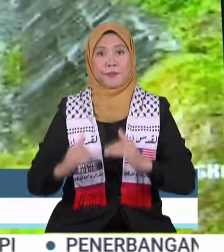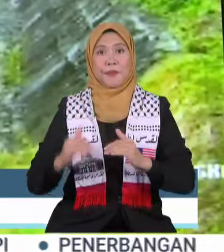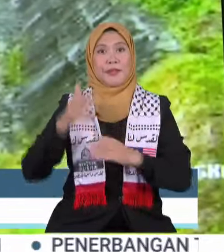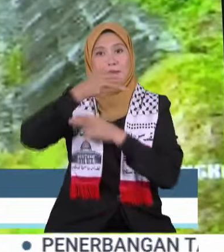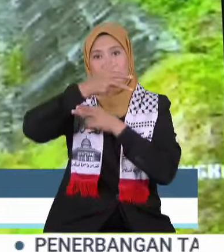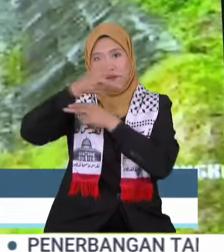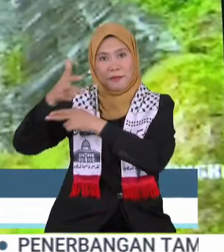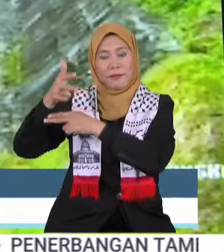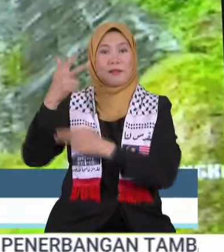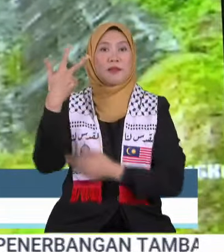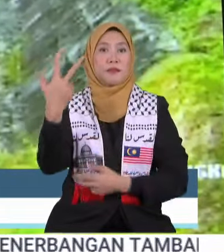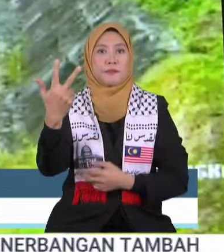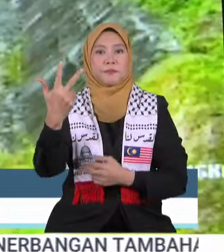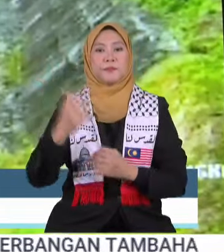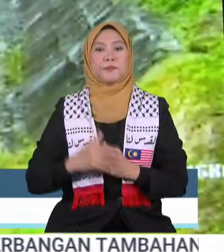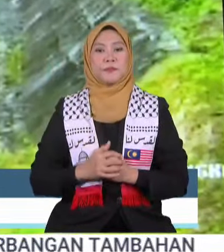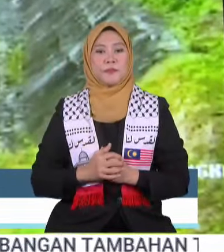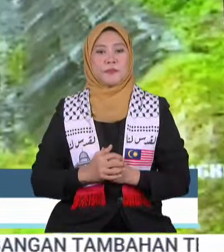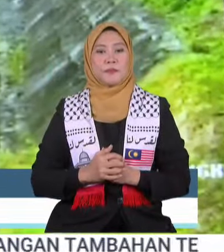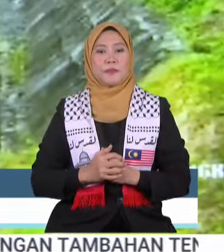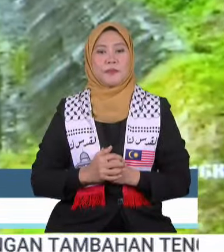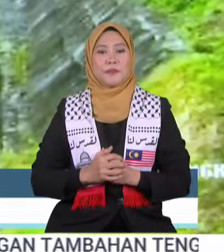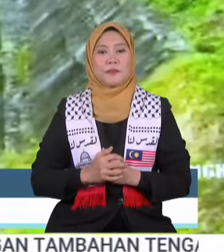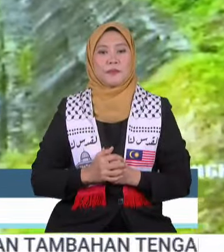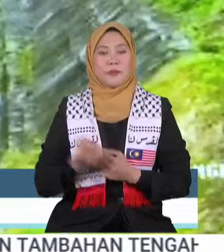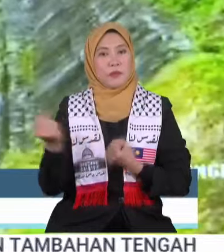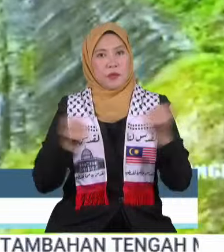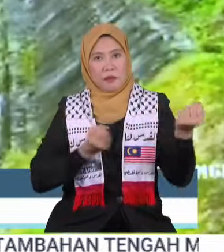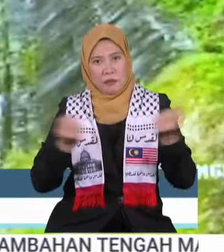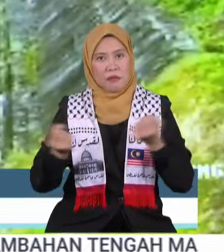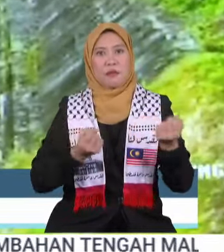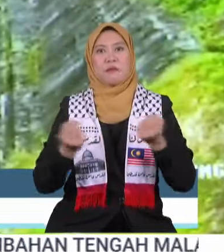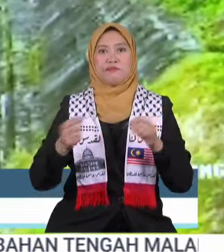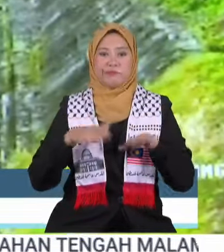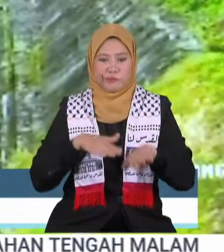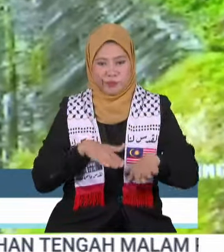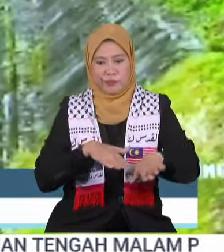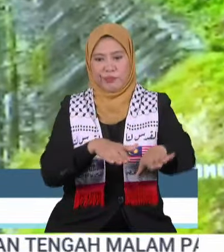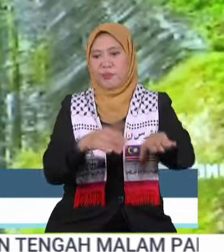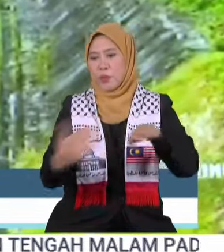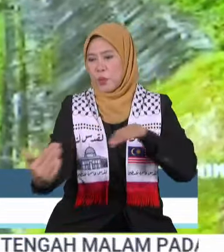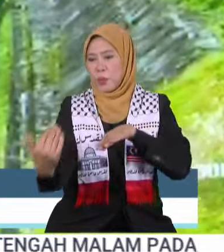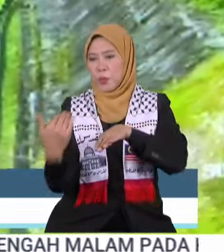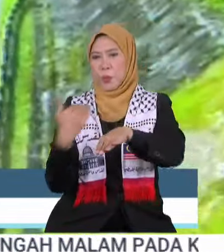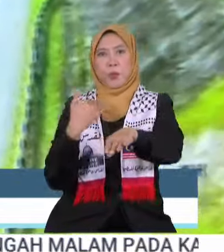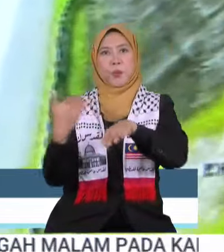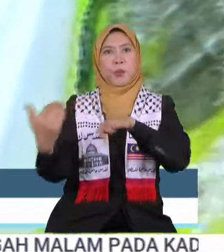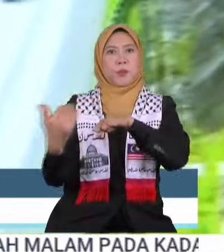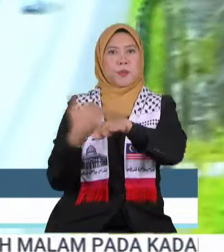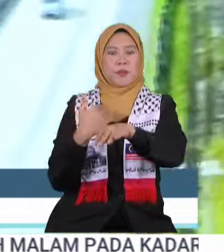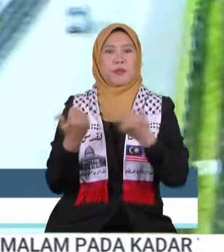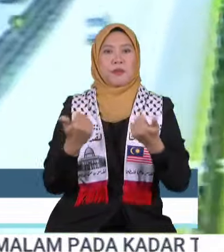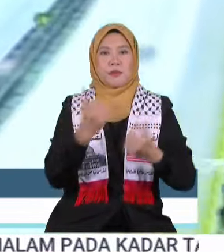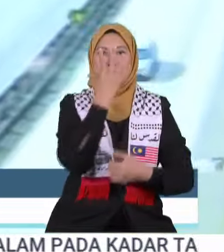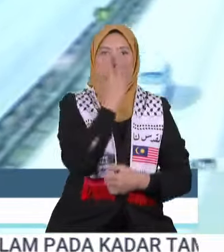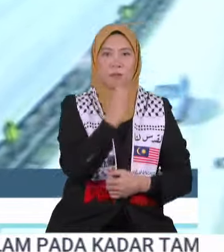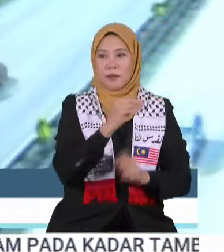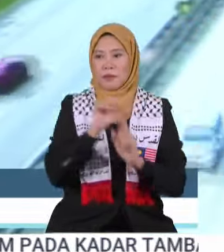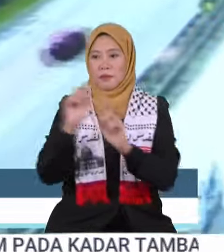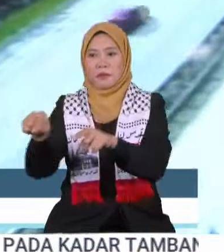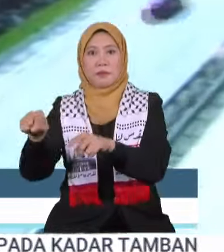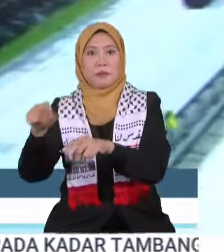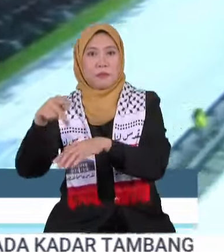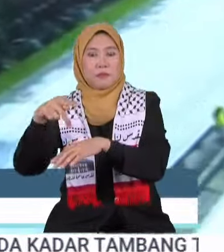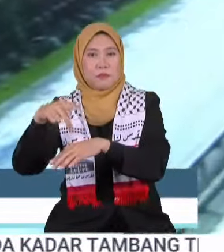pula, dapat kita lihat di sini trafik bertali arus dan berlahan dari Seremban ke Port Dickson, walau bagaimanapun